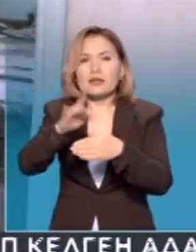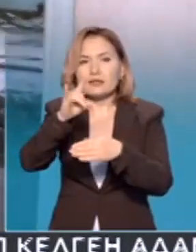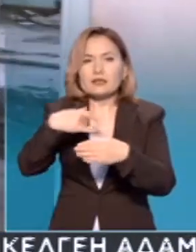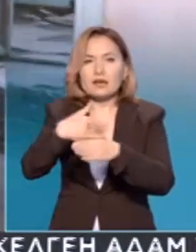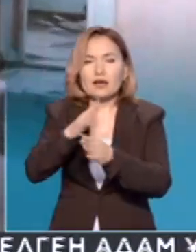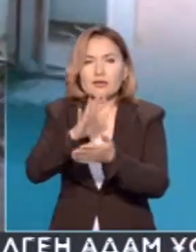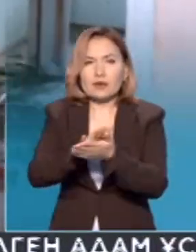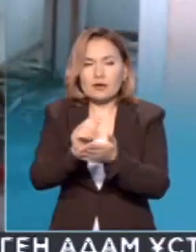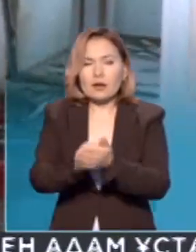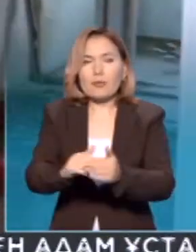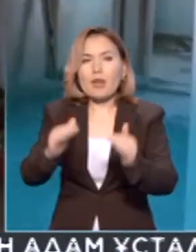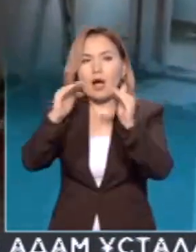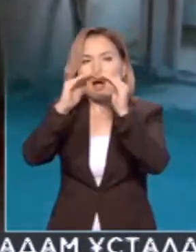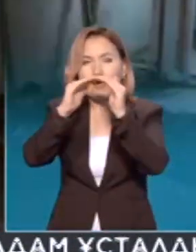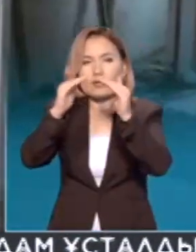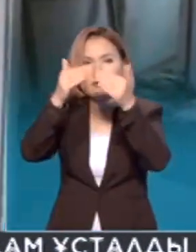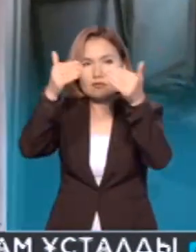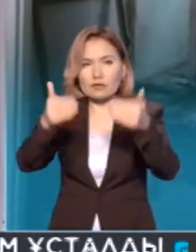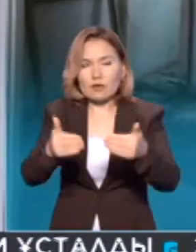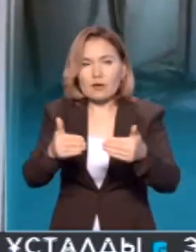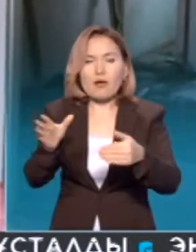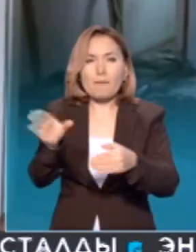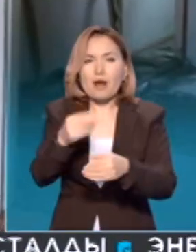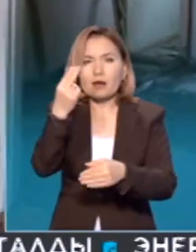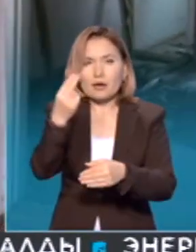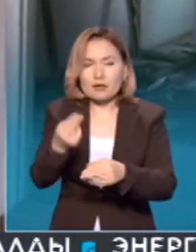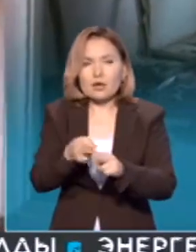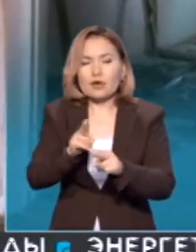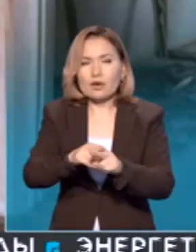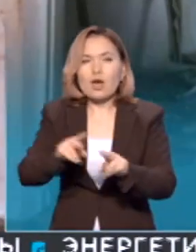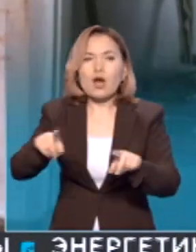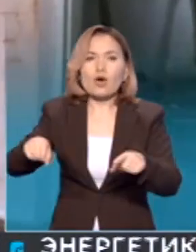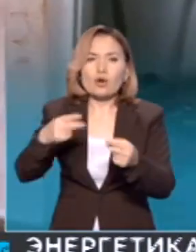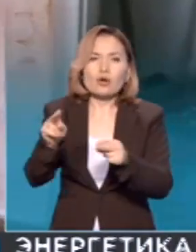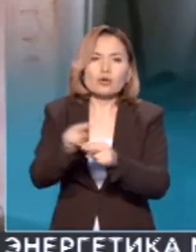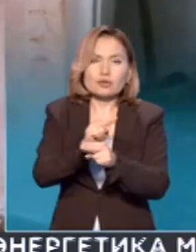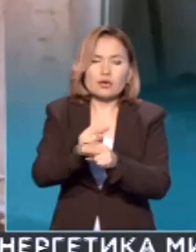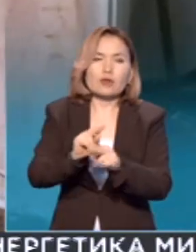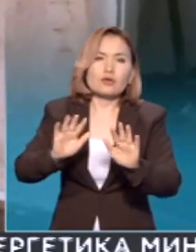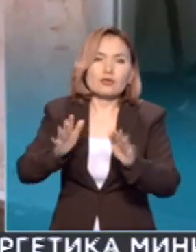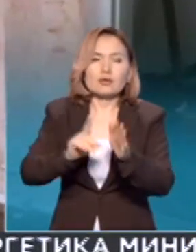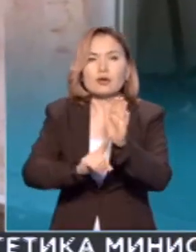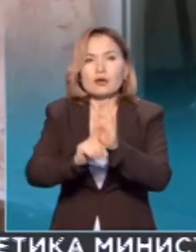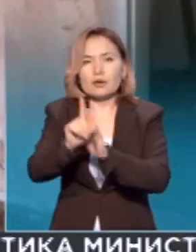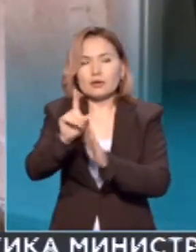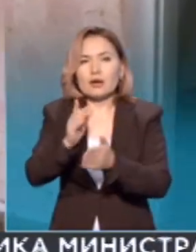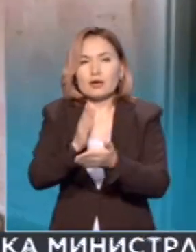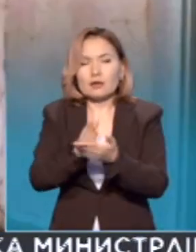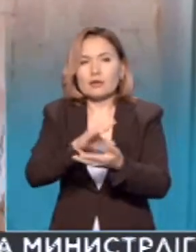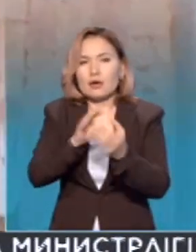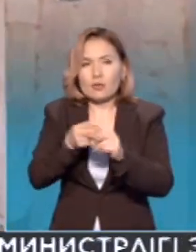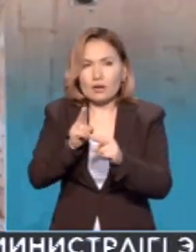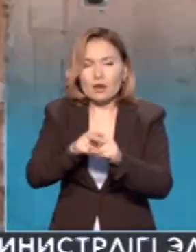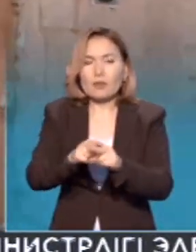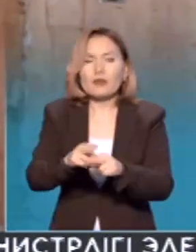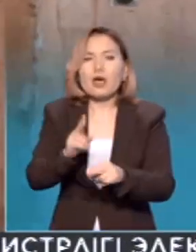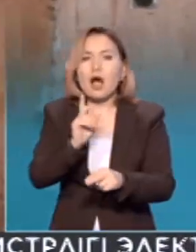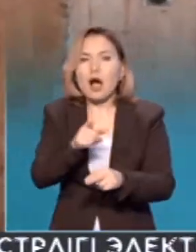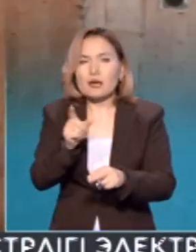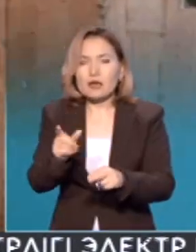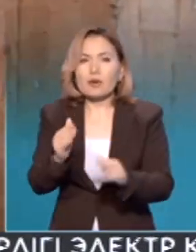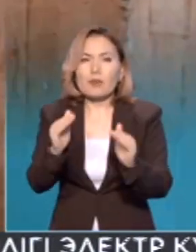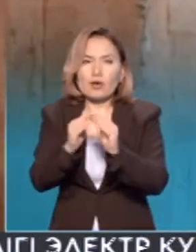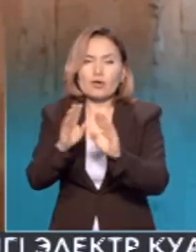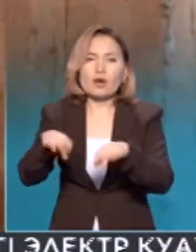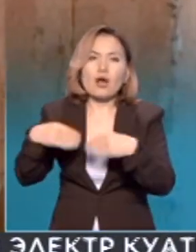бастысы іргесі мен қабырғасы бүтін. Егер қолға алып, күрделі жөндеу жүргізіп бір кәтеге жаратса, баспана кезегінде тұрған